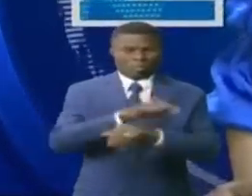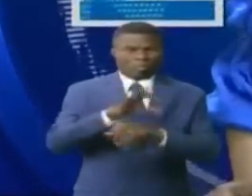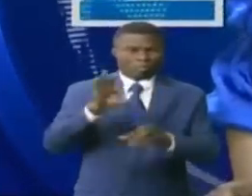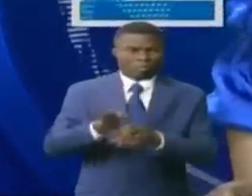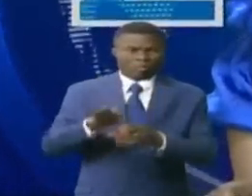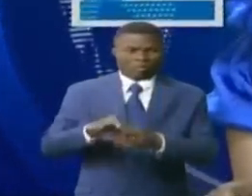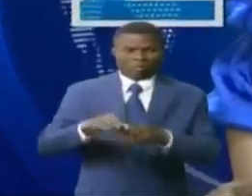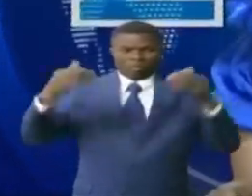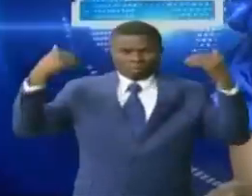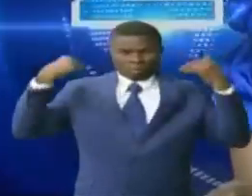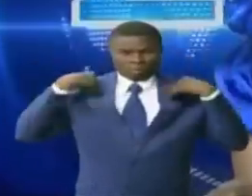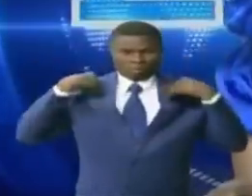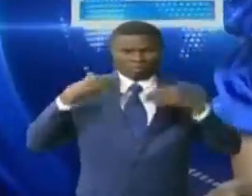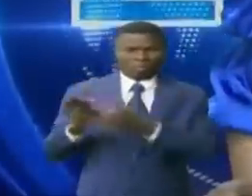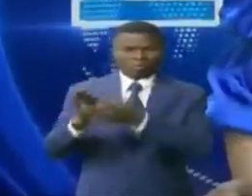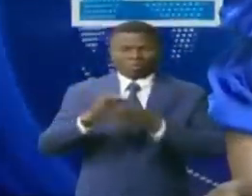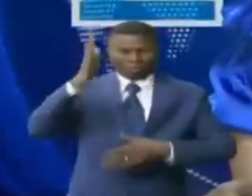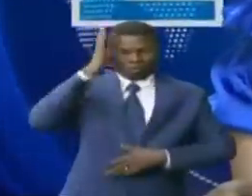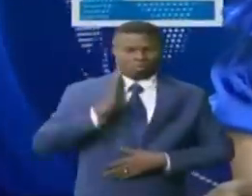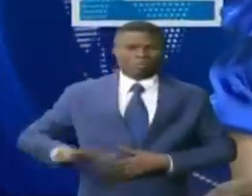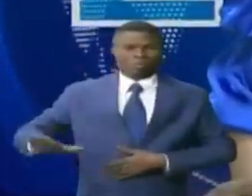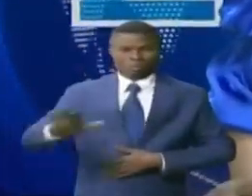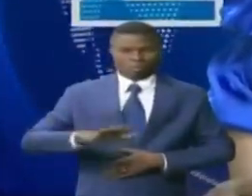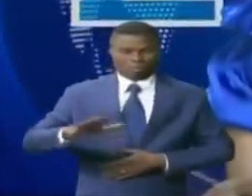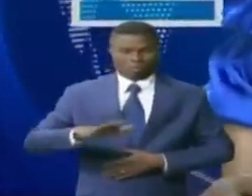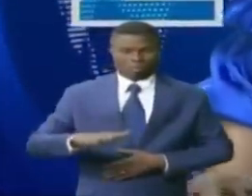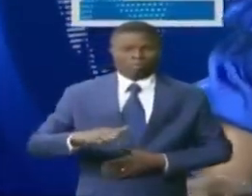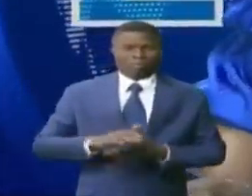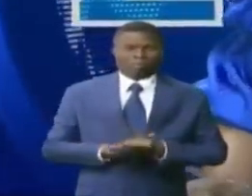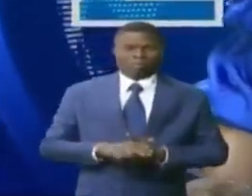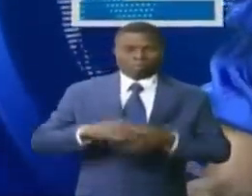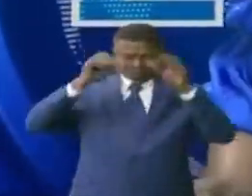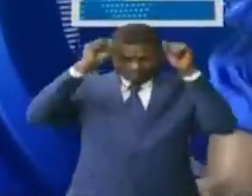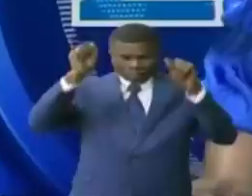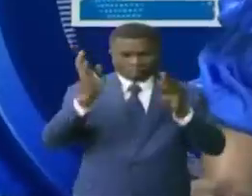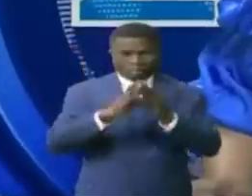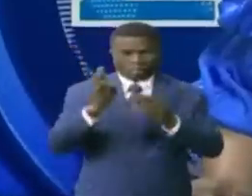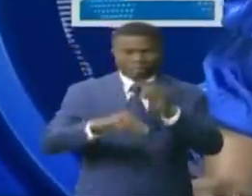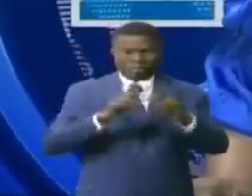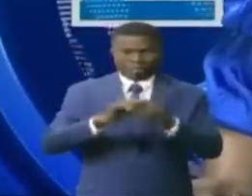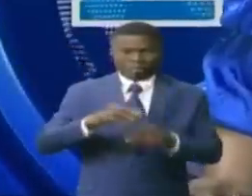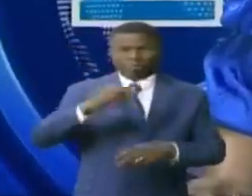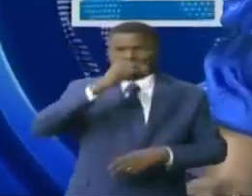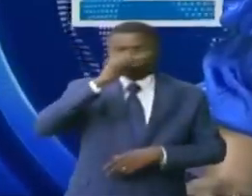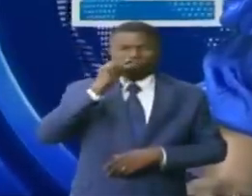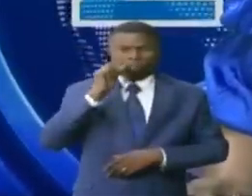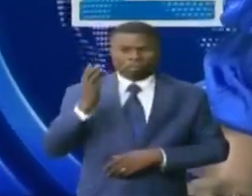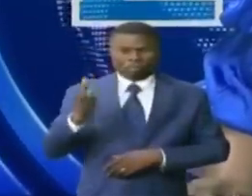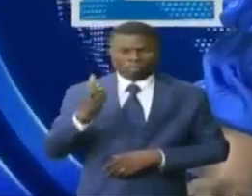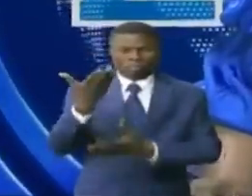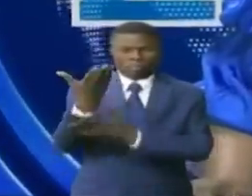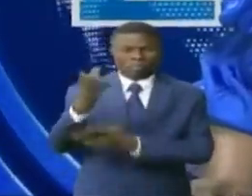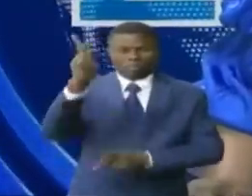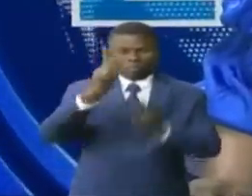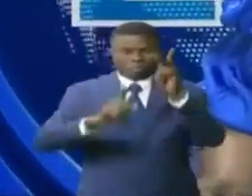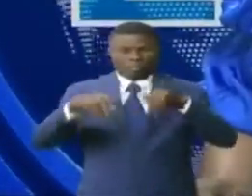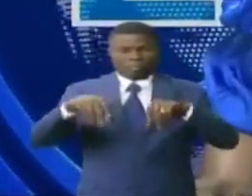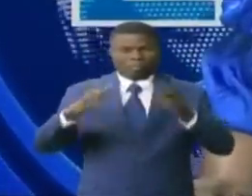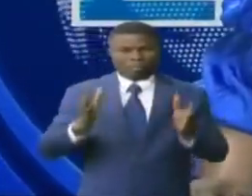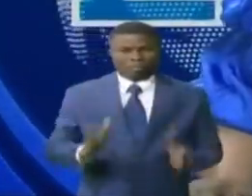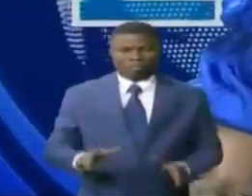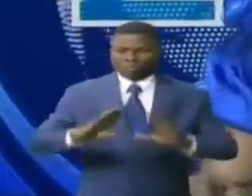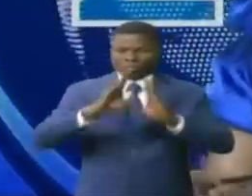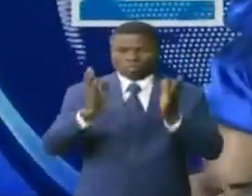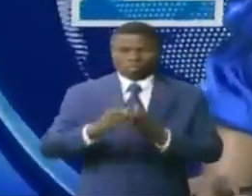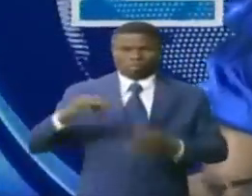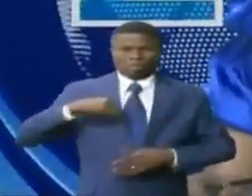Le coordonnateur de l'Union sacrée de la nation, Christophe Mosoko Diampwanga, est président de l'Assemblée nationale, appelle le peuple congolais et tous